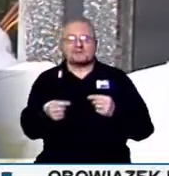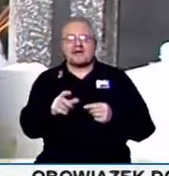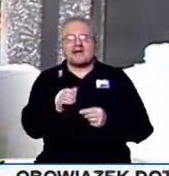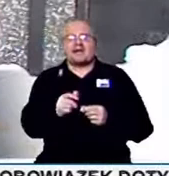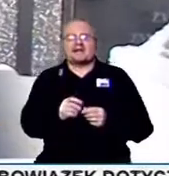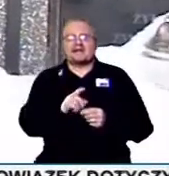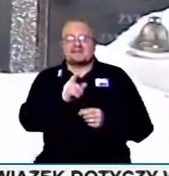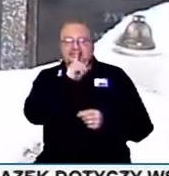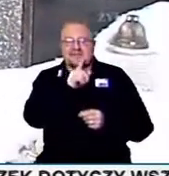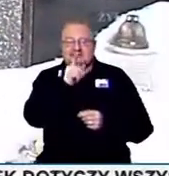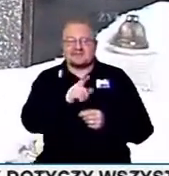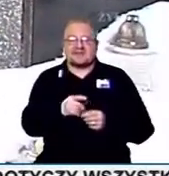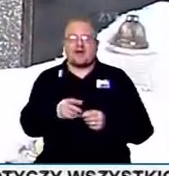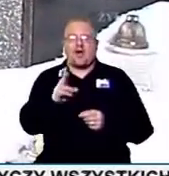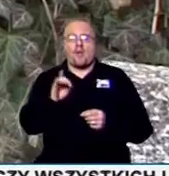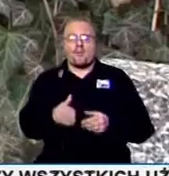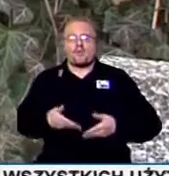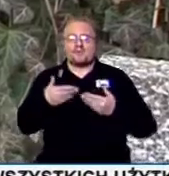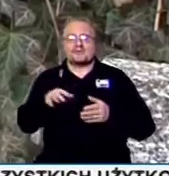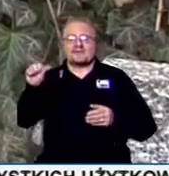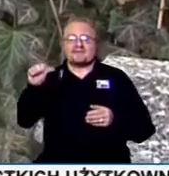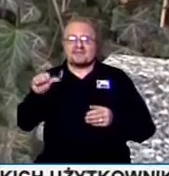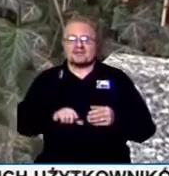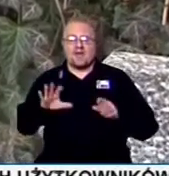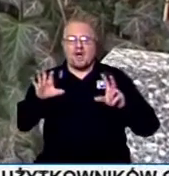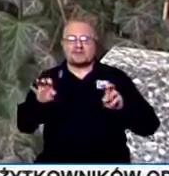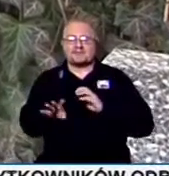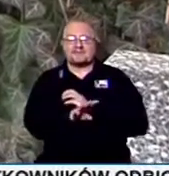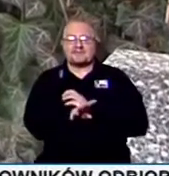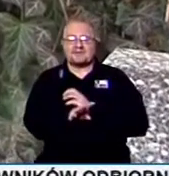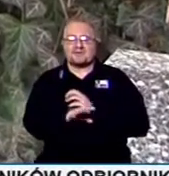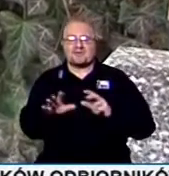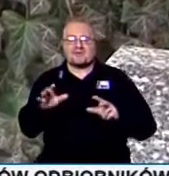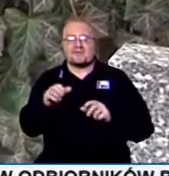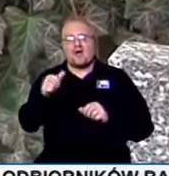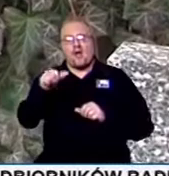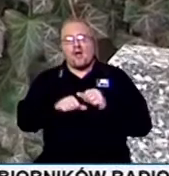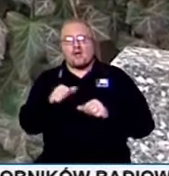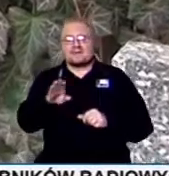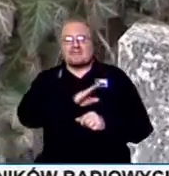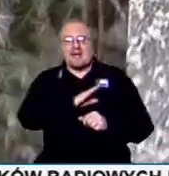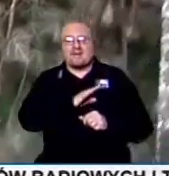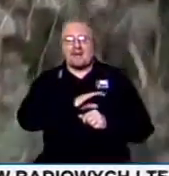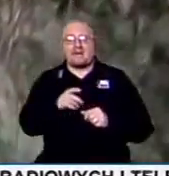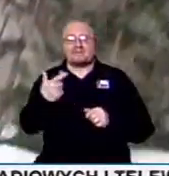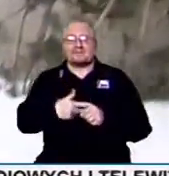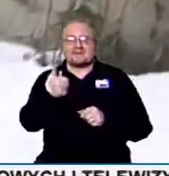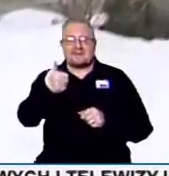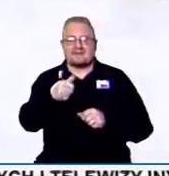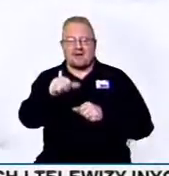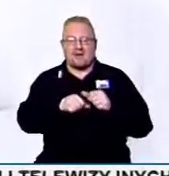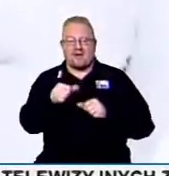Katarzyna Kobro urodziła się 26 stycznia 1898 roku w Moskwie. Zmarła 21